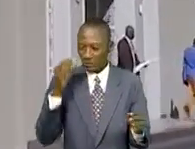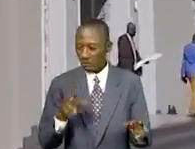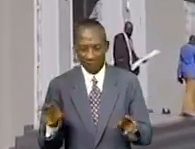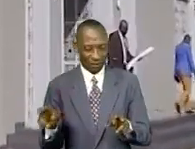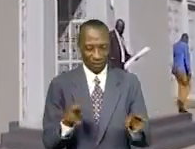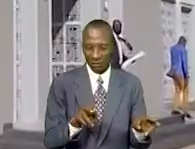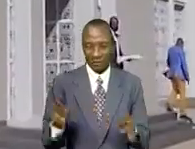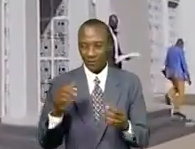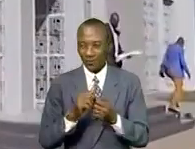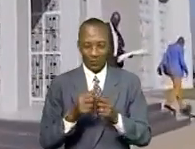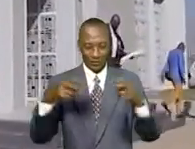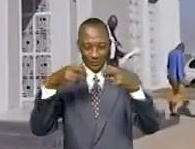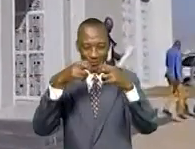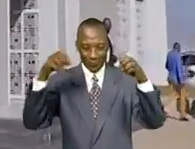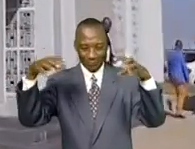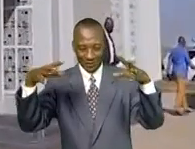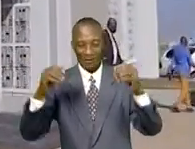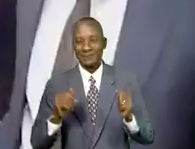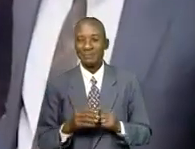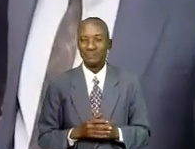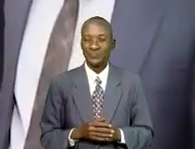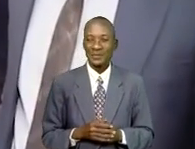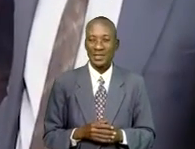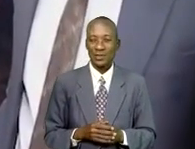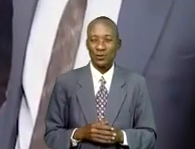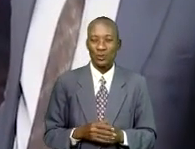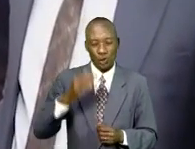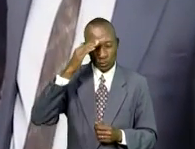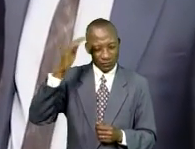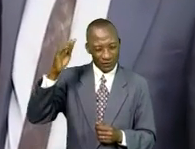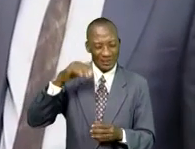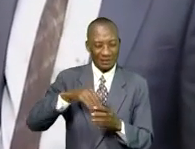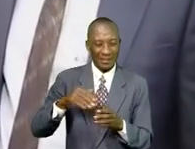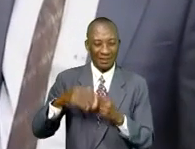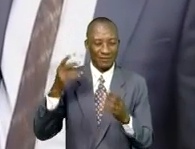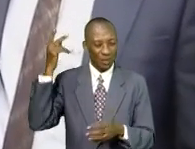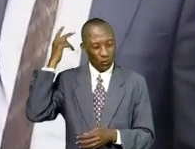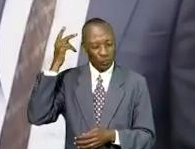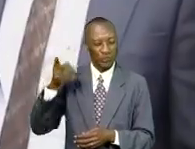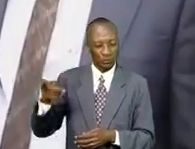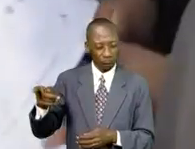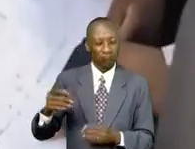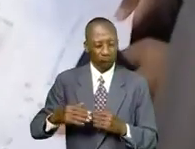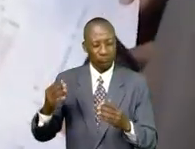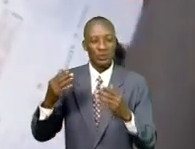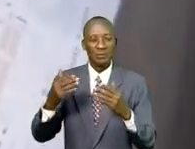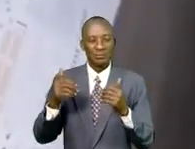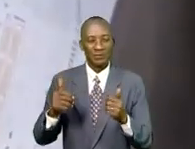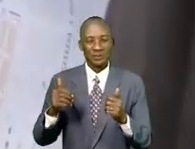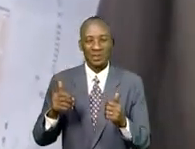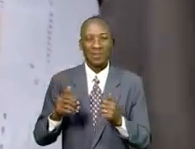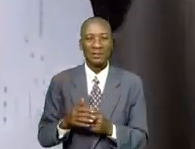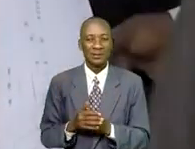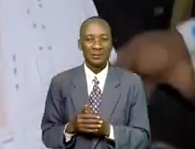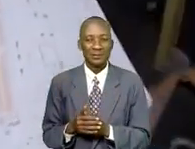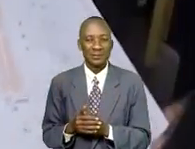Par ailleurs, l'université de Kolwezi, un ancien établissement dans le domaine de l'enseignement supérieur et universitaire, construit il y a